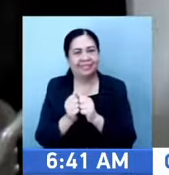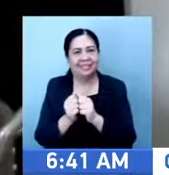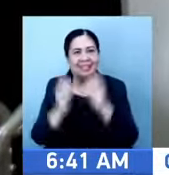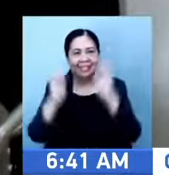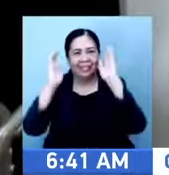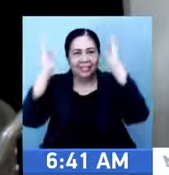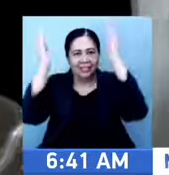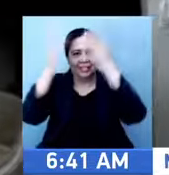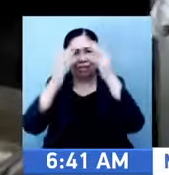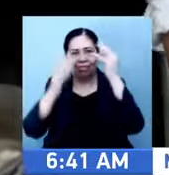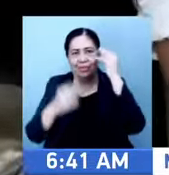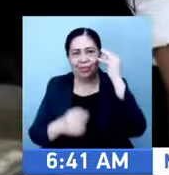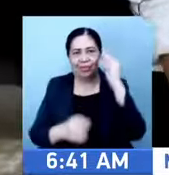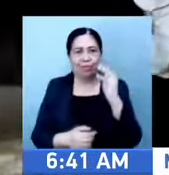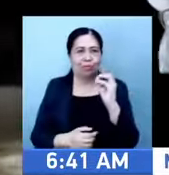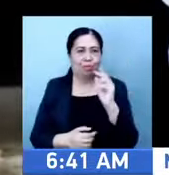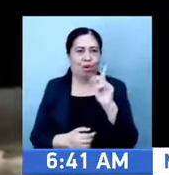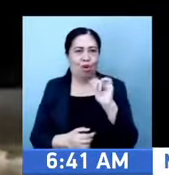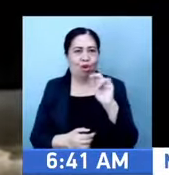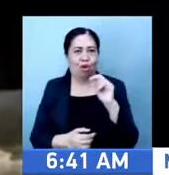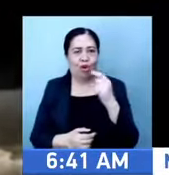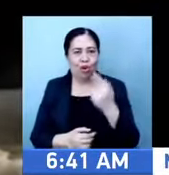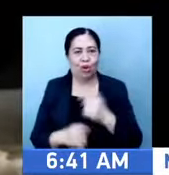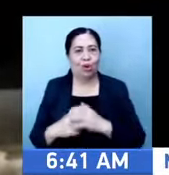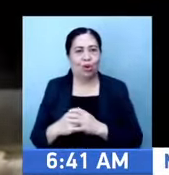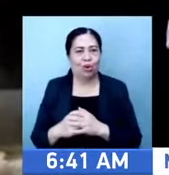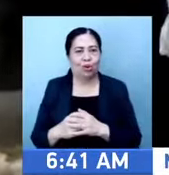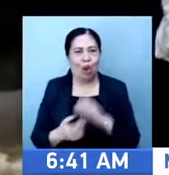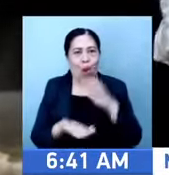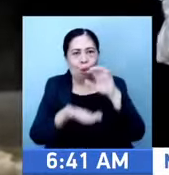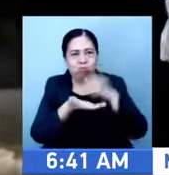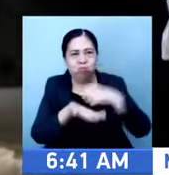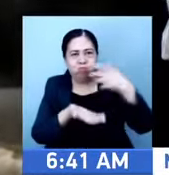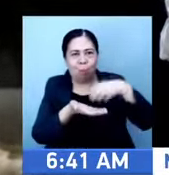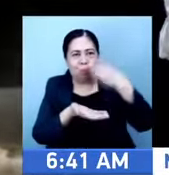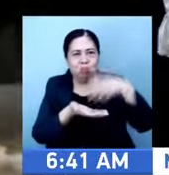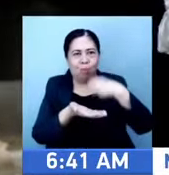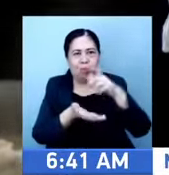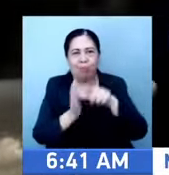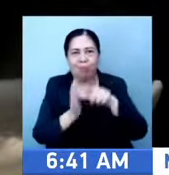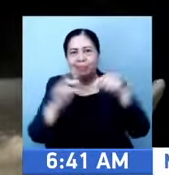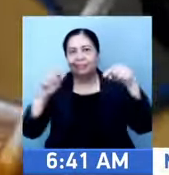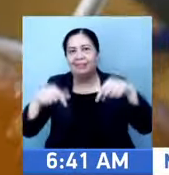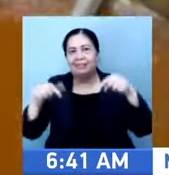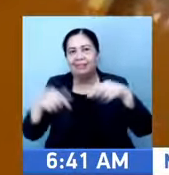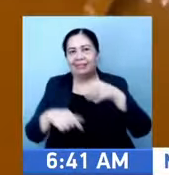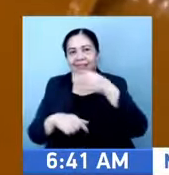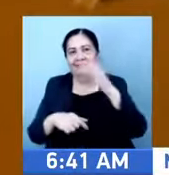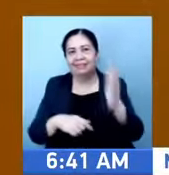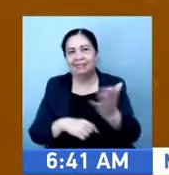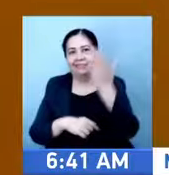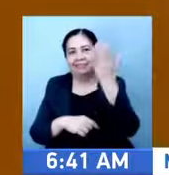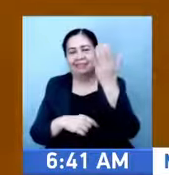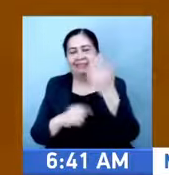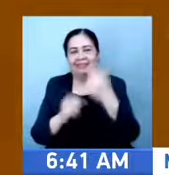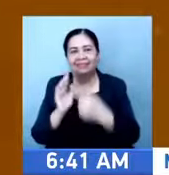syempre, mumukbangin natin to, lalantakan natin to. Dito lang sa inyong pambansang morning show kung saan laging una